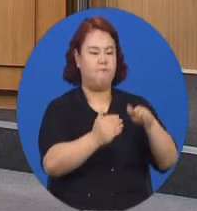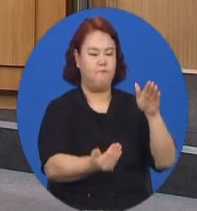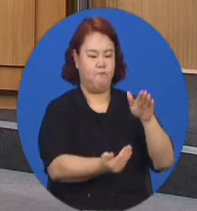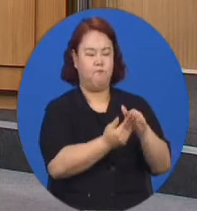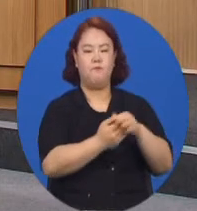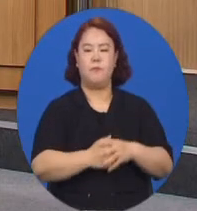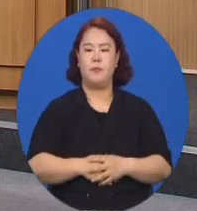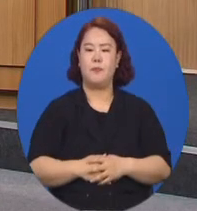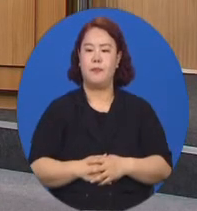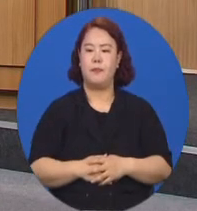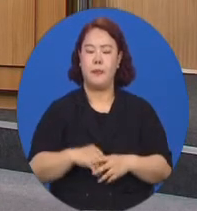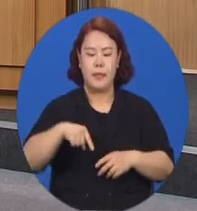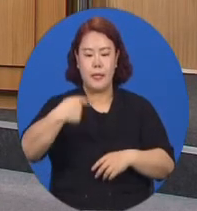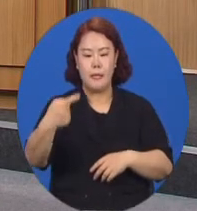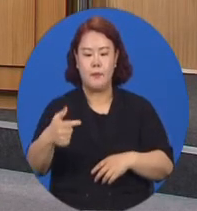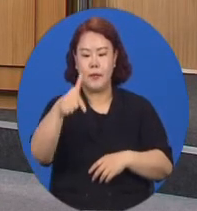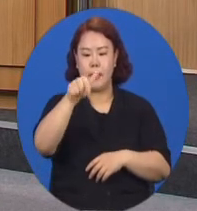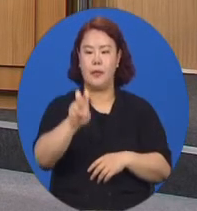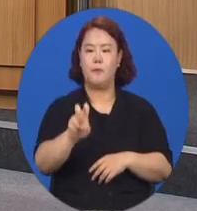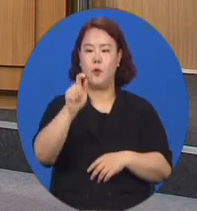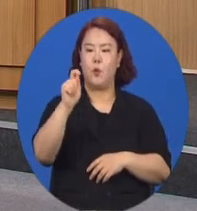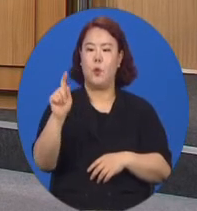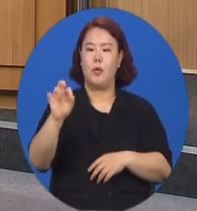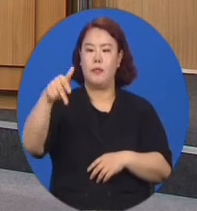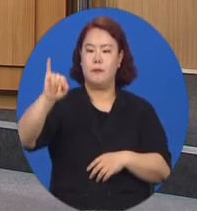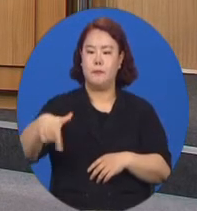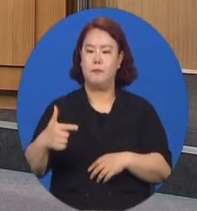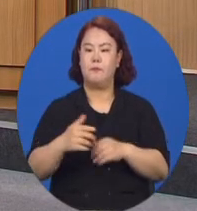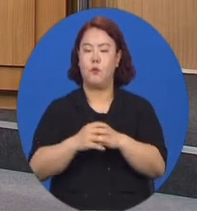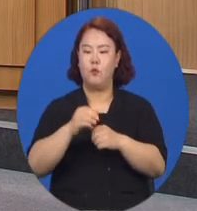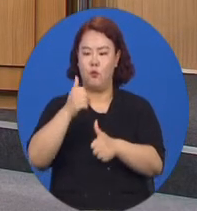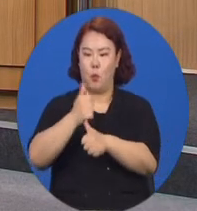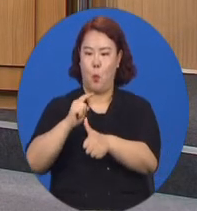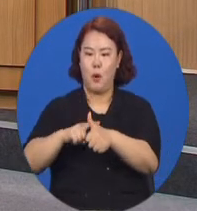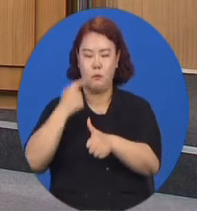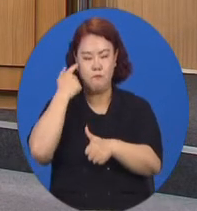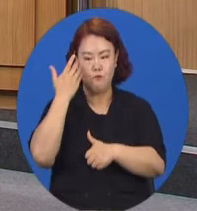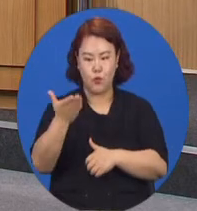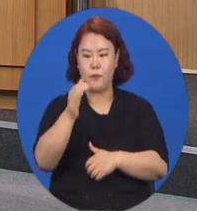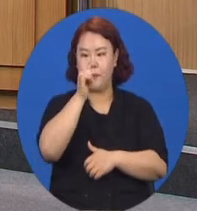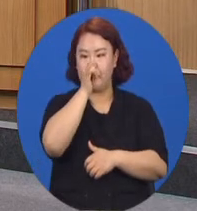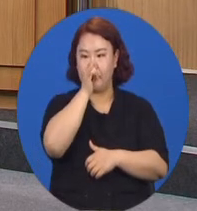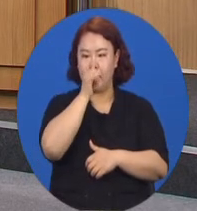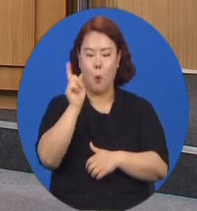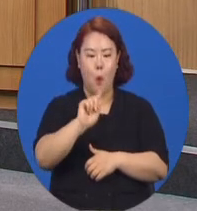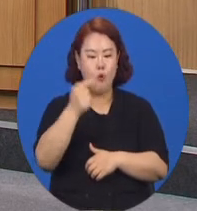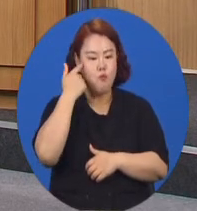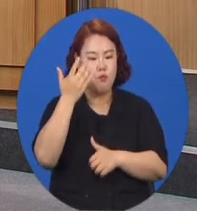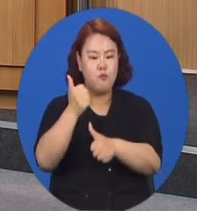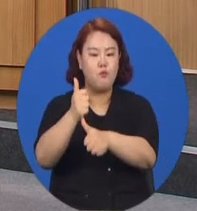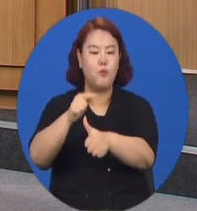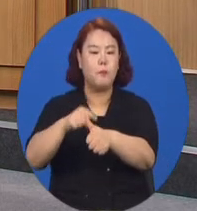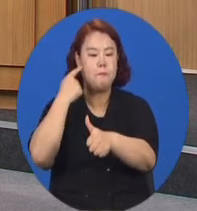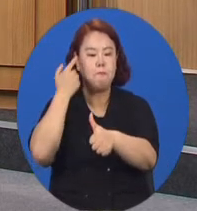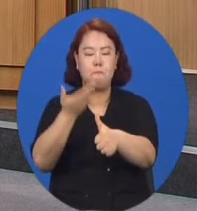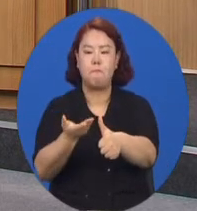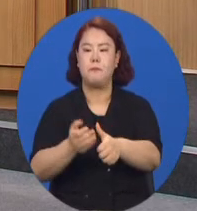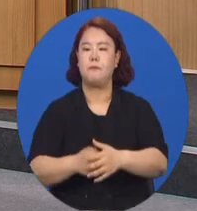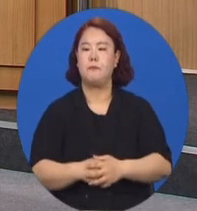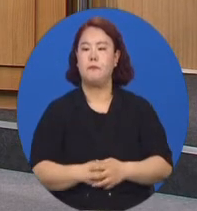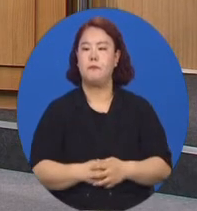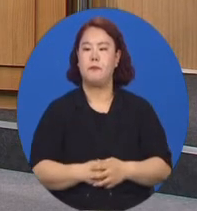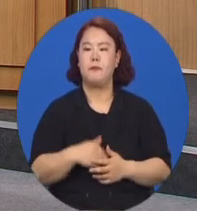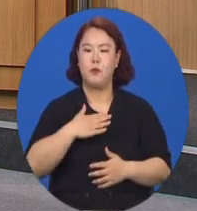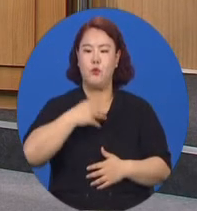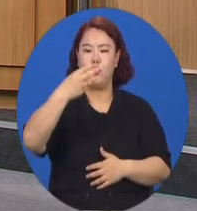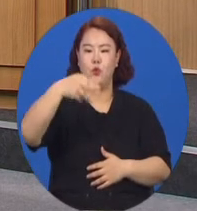이어서 바로 또 김각진 후보의 또 질문 차례가 되겠습니다. 김 후보님은 어떤 후보님께 질문하시겠습니까? 저는